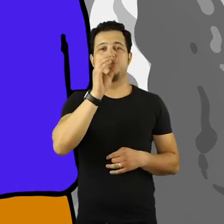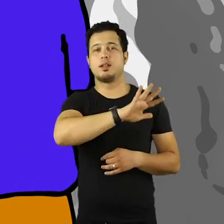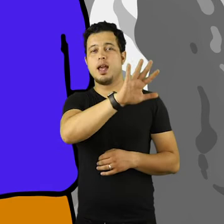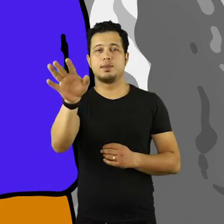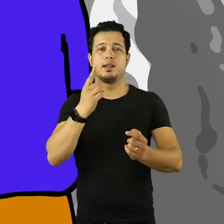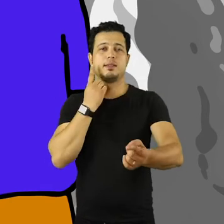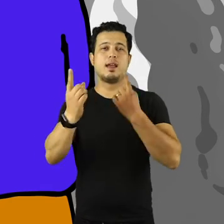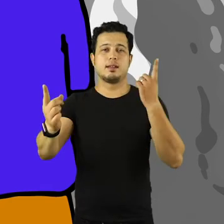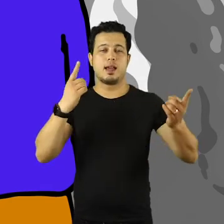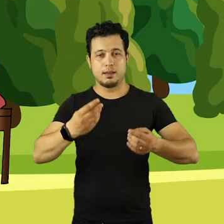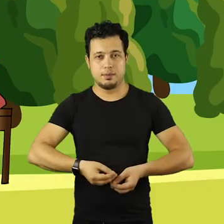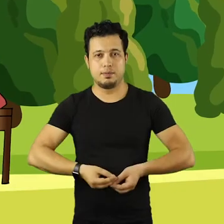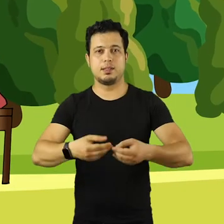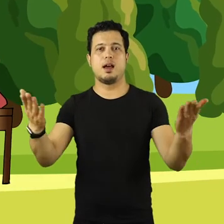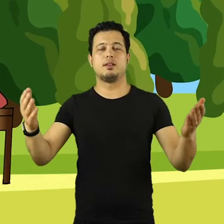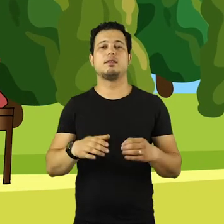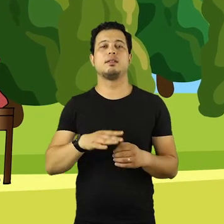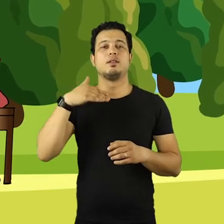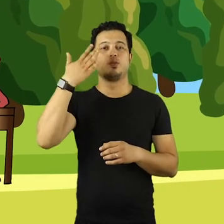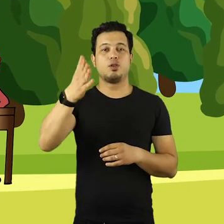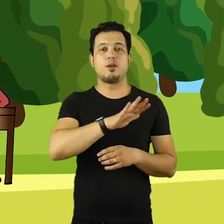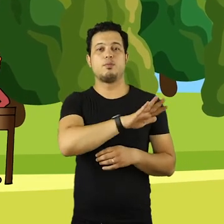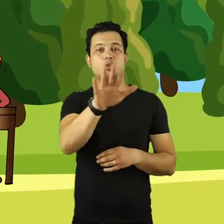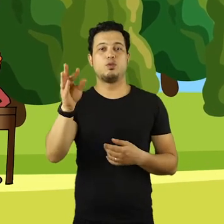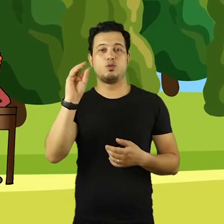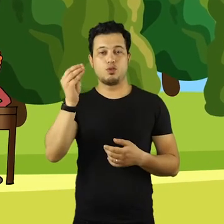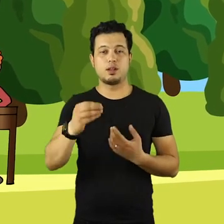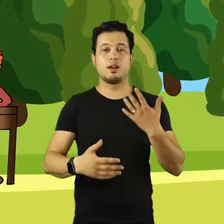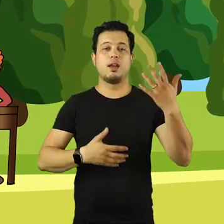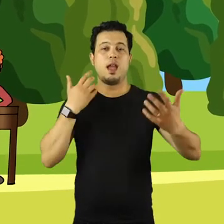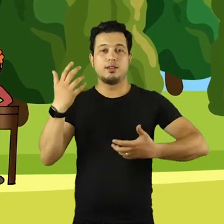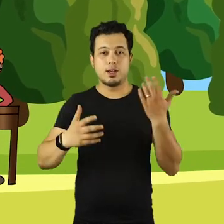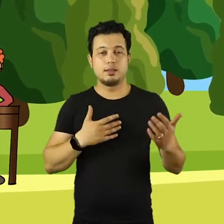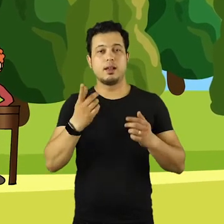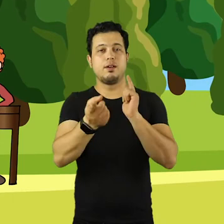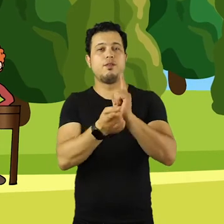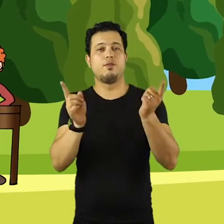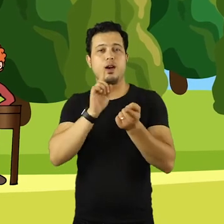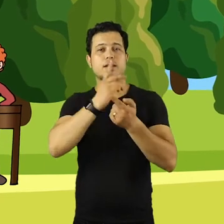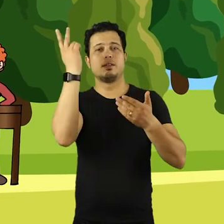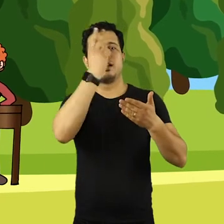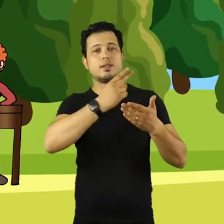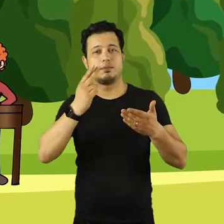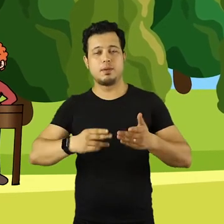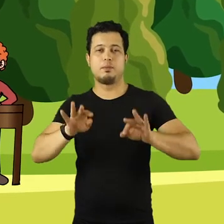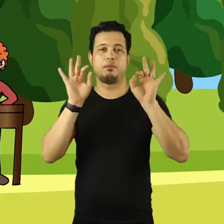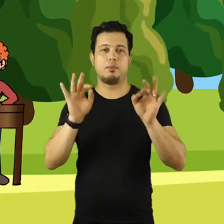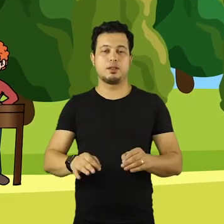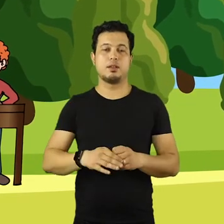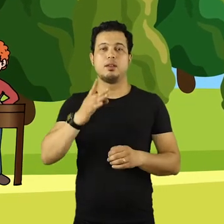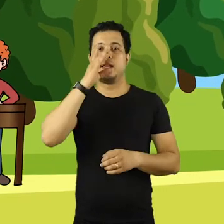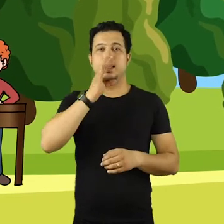dağıttı. Tüm çocuklar heyecanla çeşit çeşit resimler çizdi.